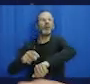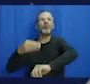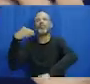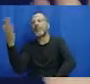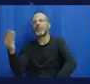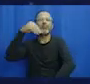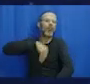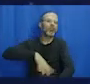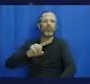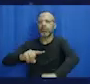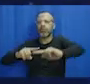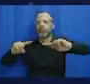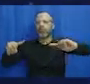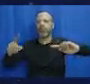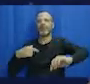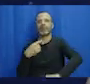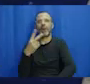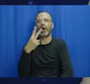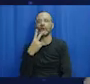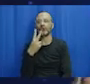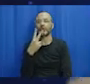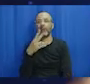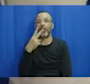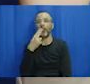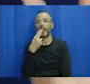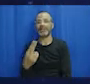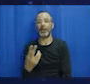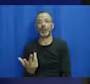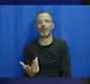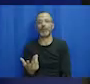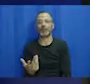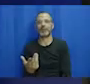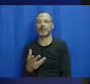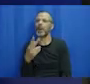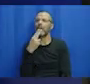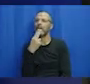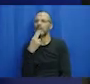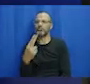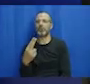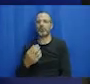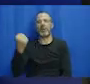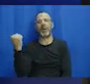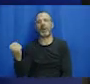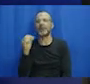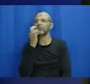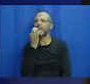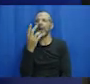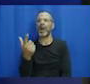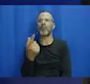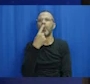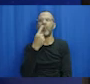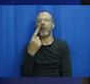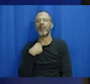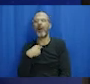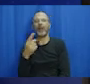وفكان وتحتان ودكية، ولكن ما يهمني هو الحلول. تعال انا بحب اجي من وعد بحلول قويه وقال الشباب وكذا صلح في